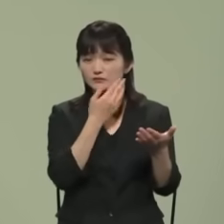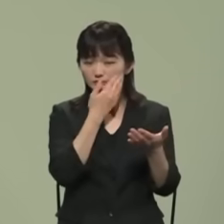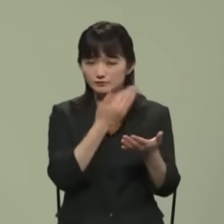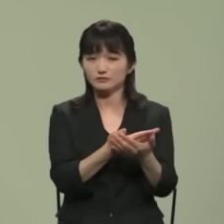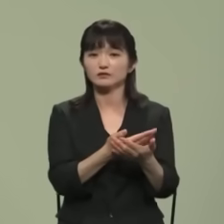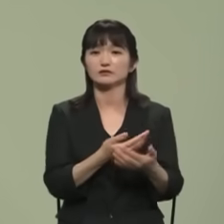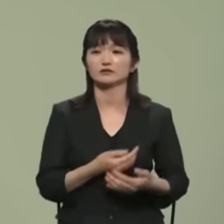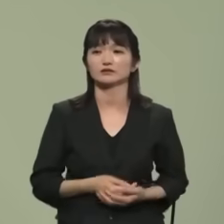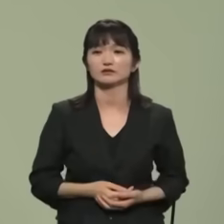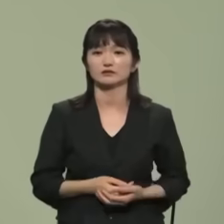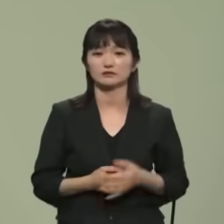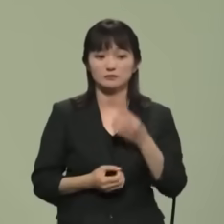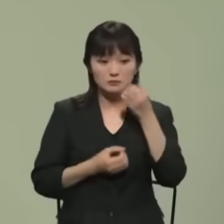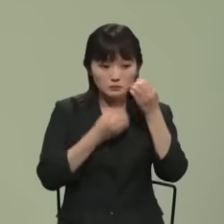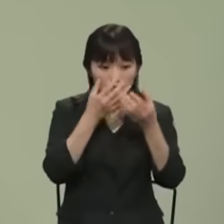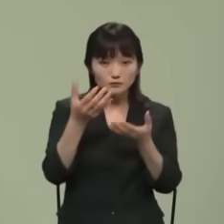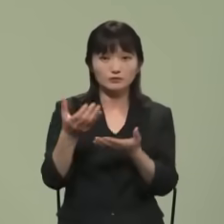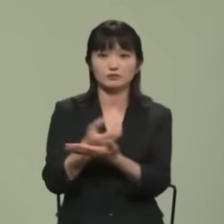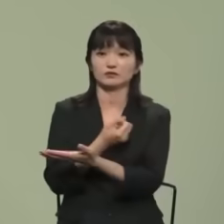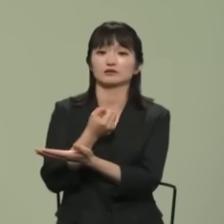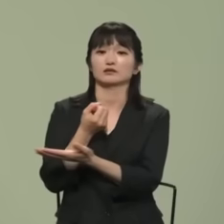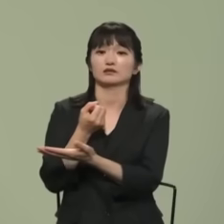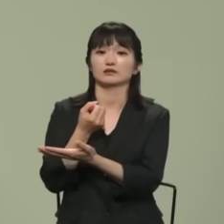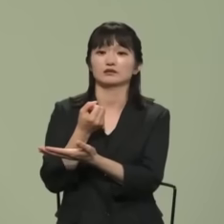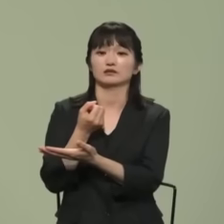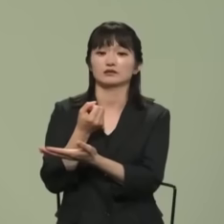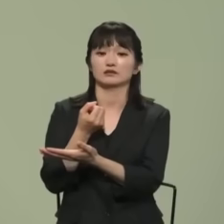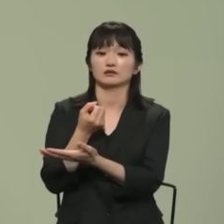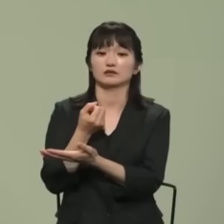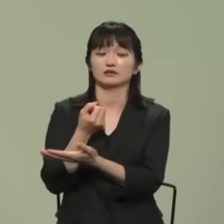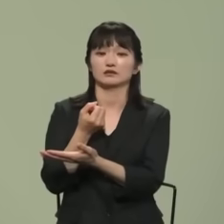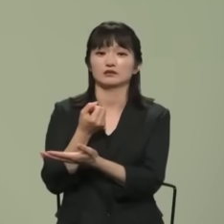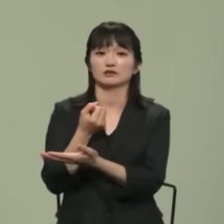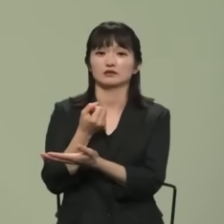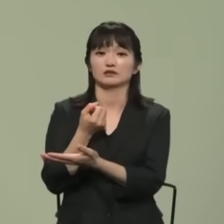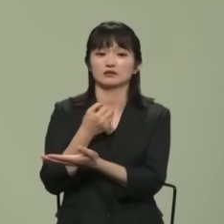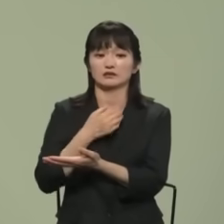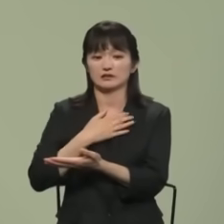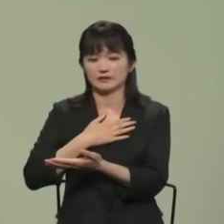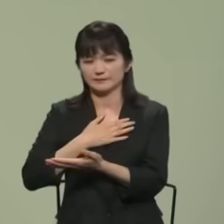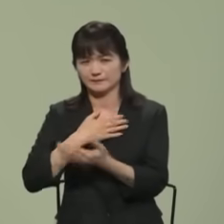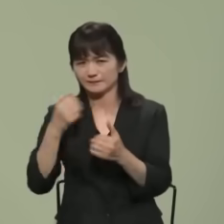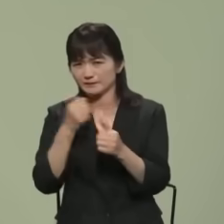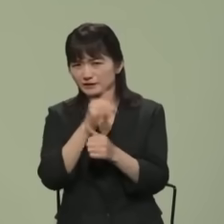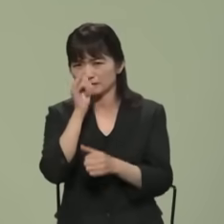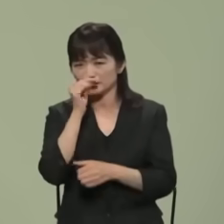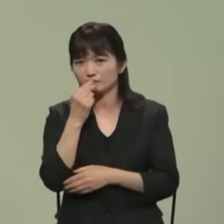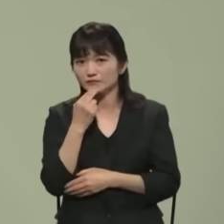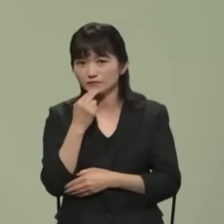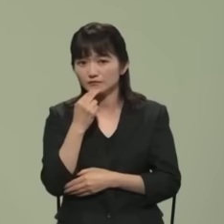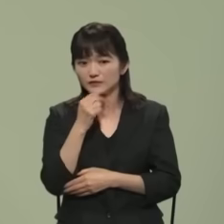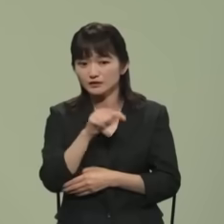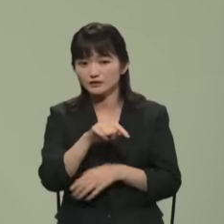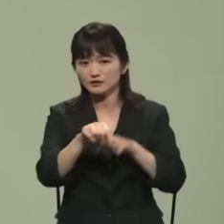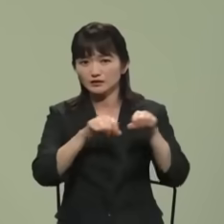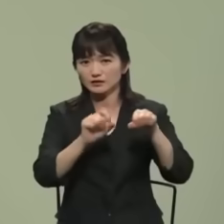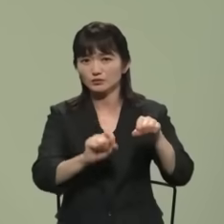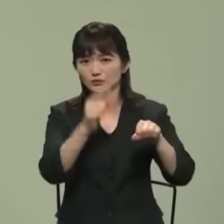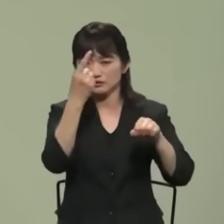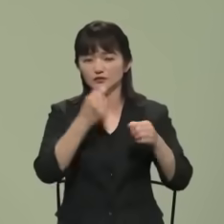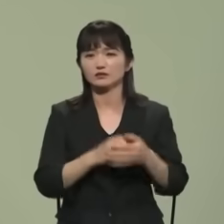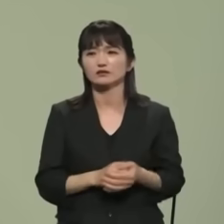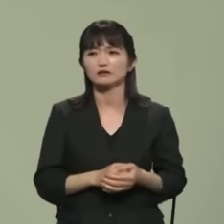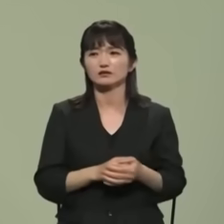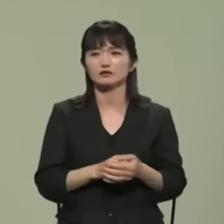그래서 진술을 확보할 때에도 결국 그런 행위가 있었느냐가 이제 첫 번째이고 그런 그런 행위로 인해서 아이들이